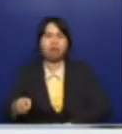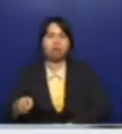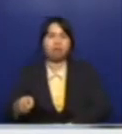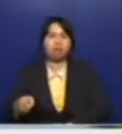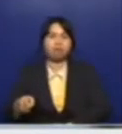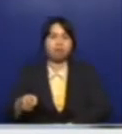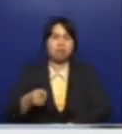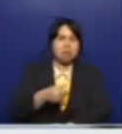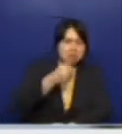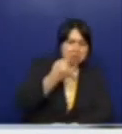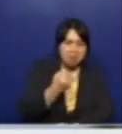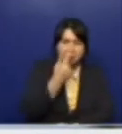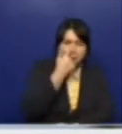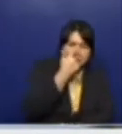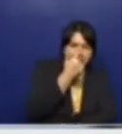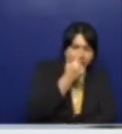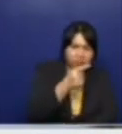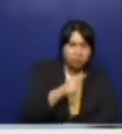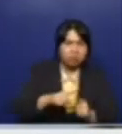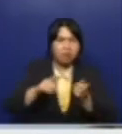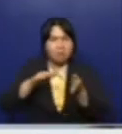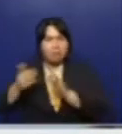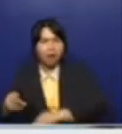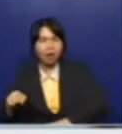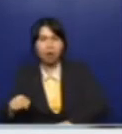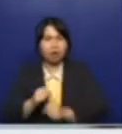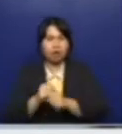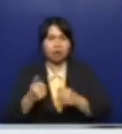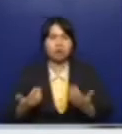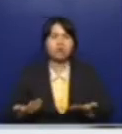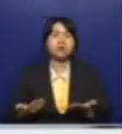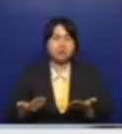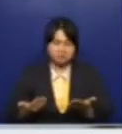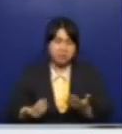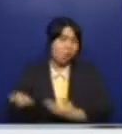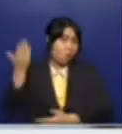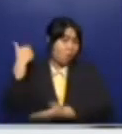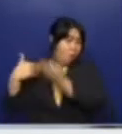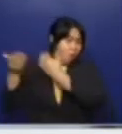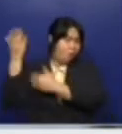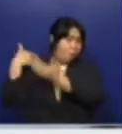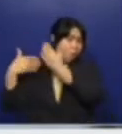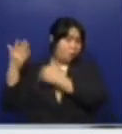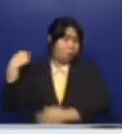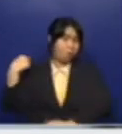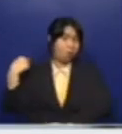ได้เสียกันแนวทางที่เกิดขึ้นจากอดีตที่ผ่านมาเนี่ย